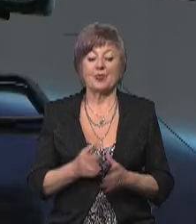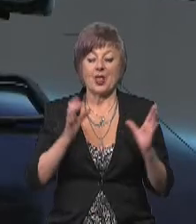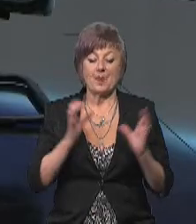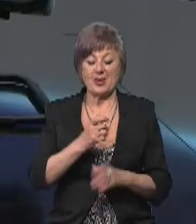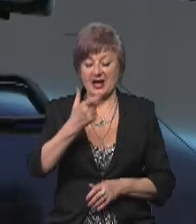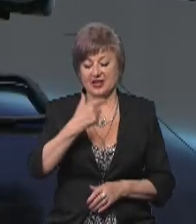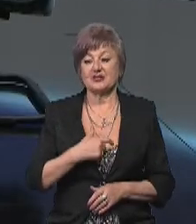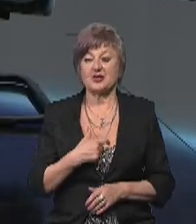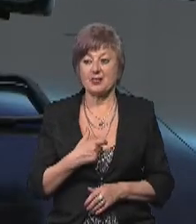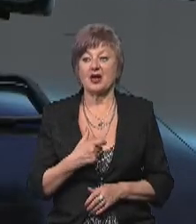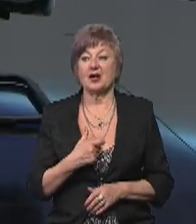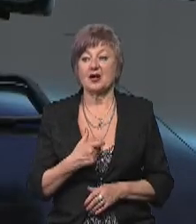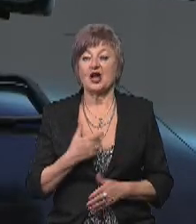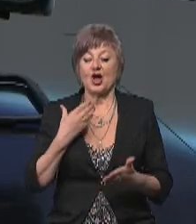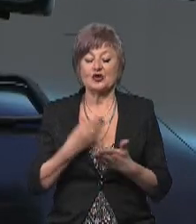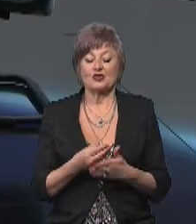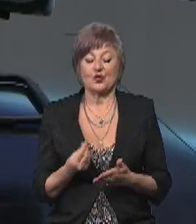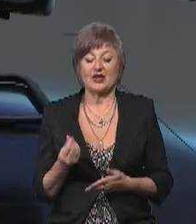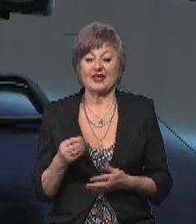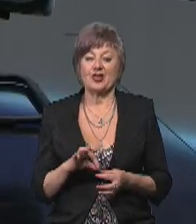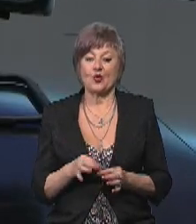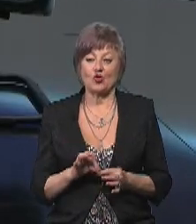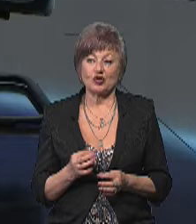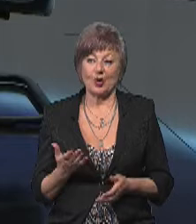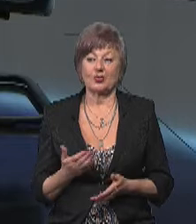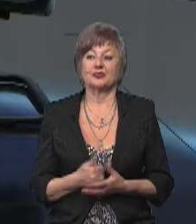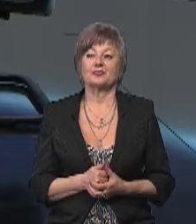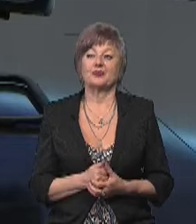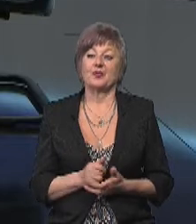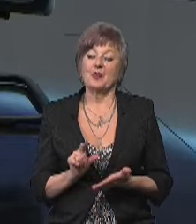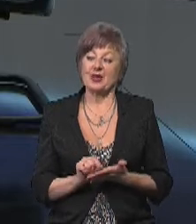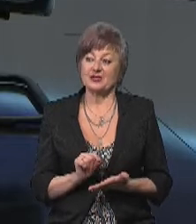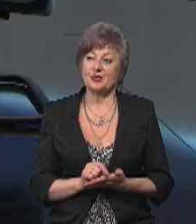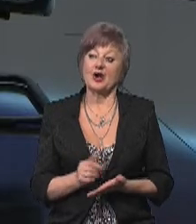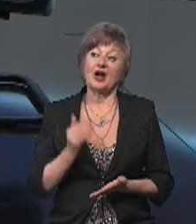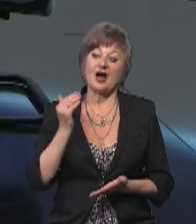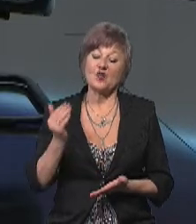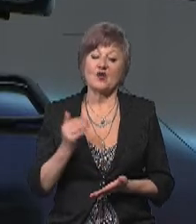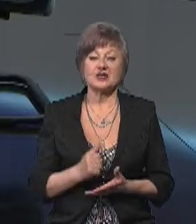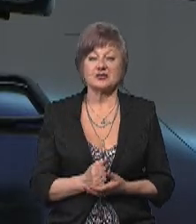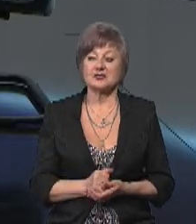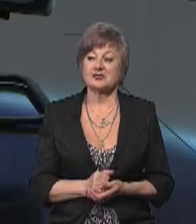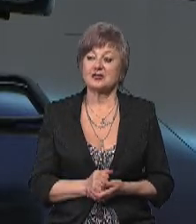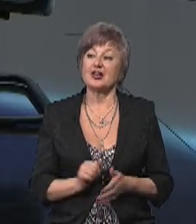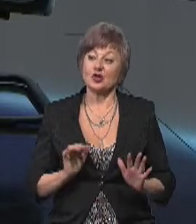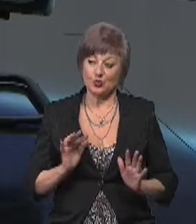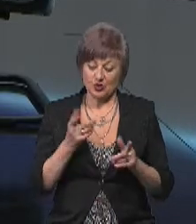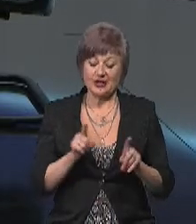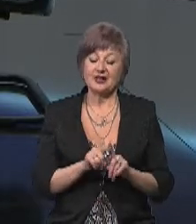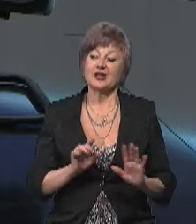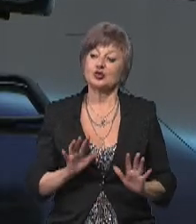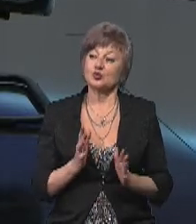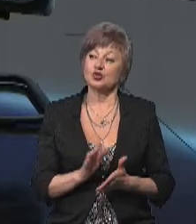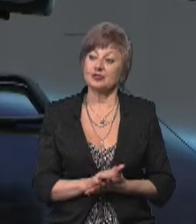беречь себя, скажем так, беречь себя, свой кошелек, свои деньги, свою пенсию. Пане Денисе, а у вас як часто трапляються такі випадки